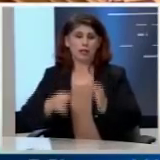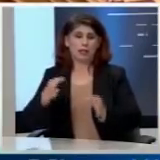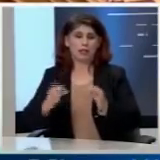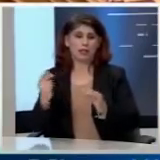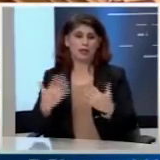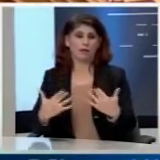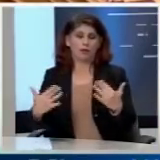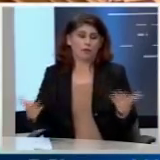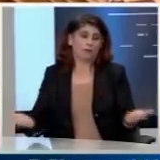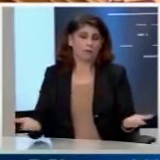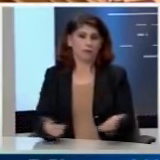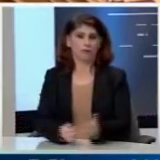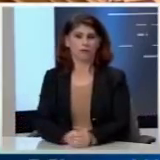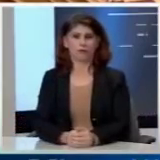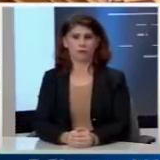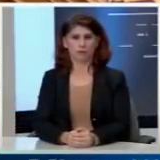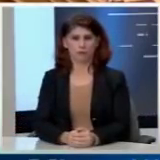Ωραία.